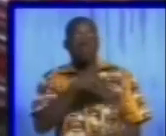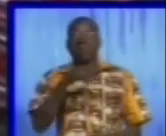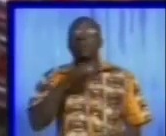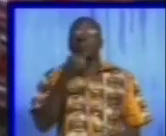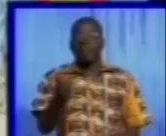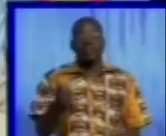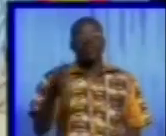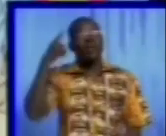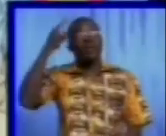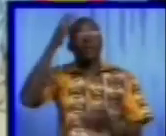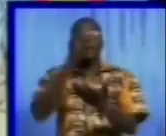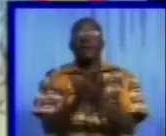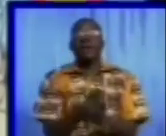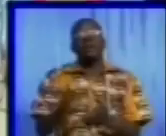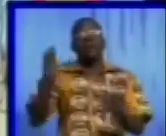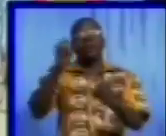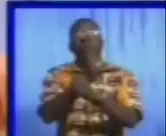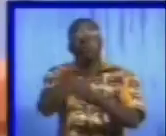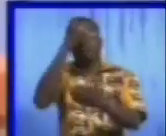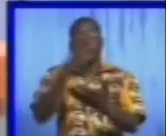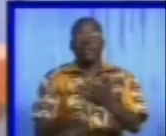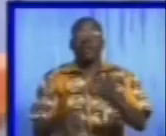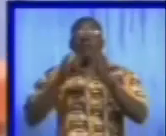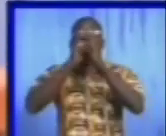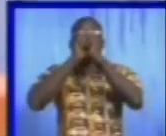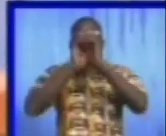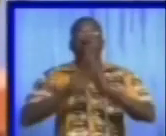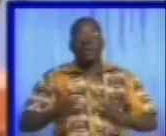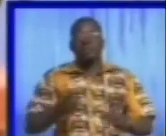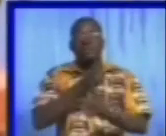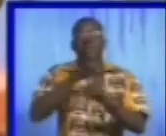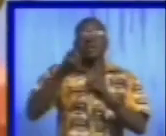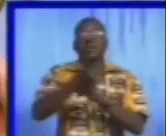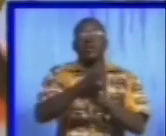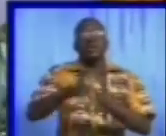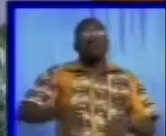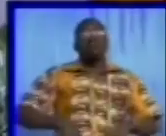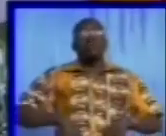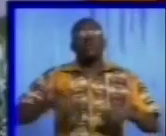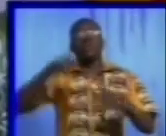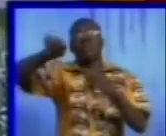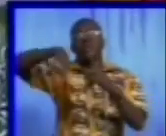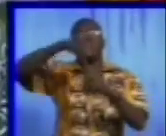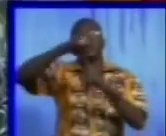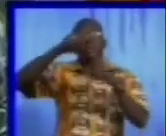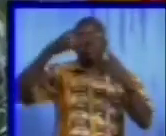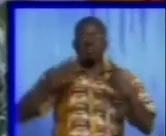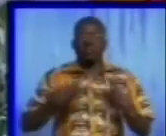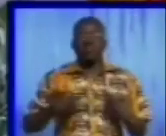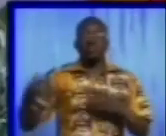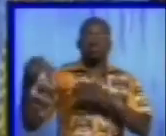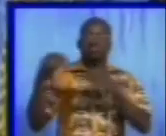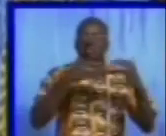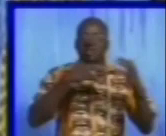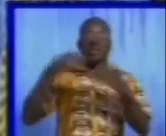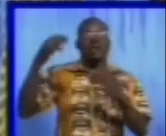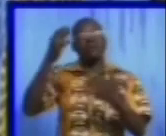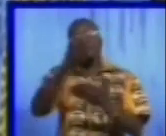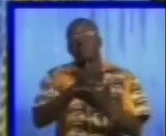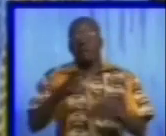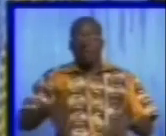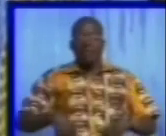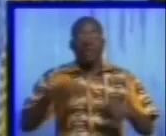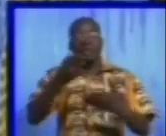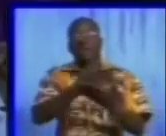veut anticiper en prenant les valeurs de paix pour éviter au pays de vivre des situations douloureuses de guerre que vivent certains de nos